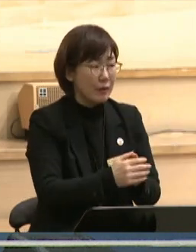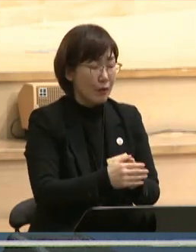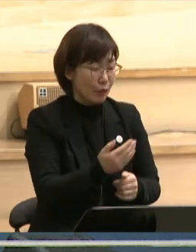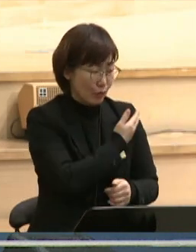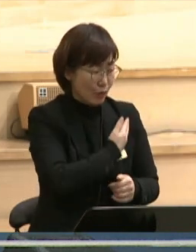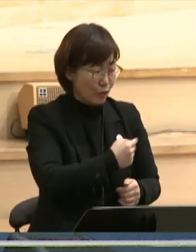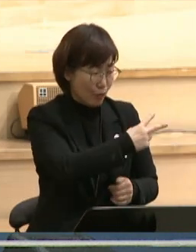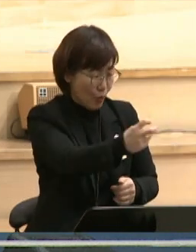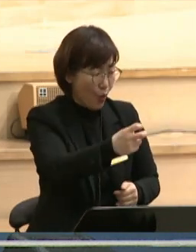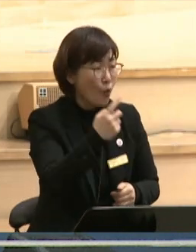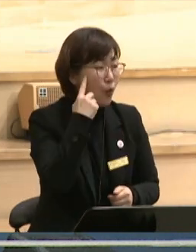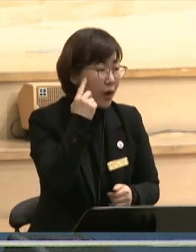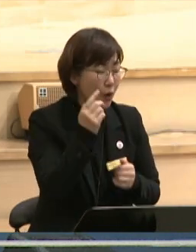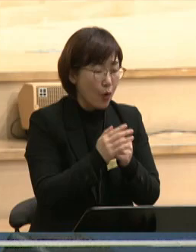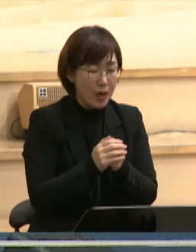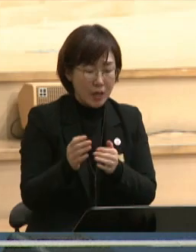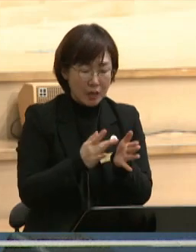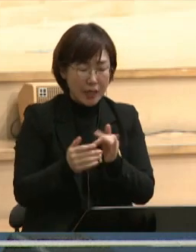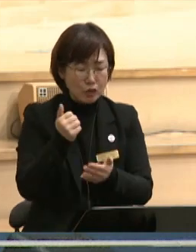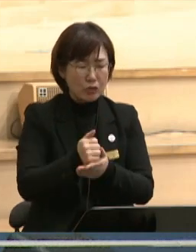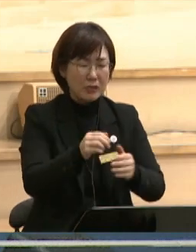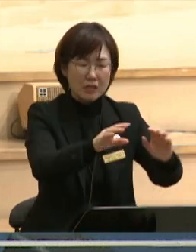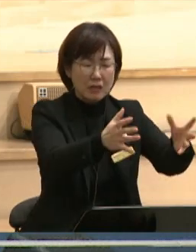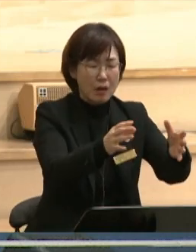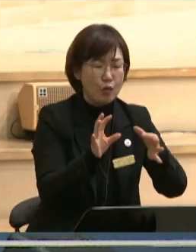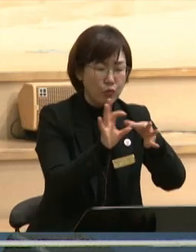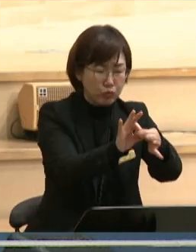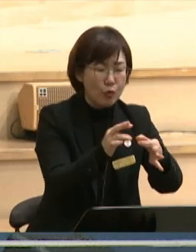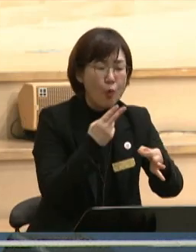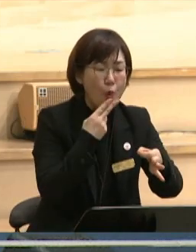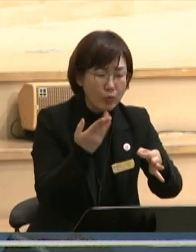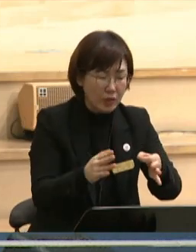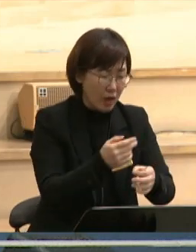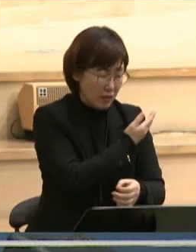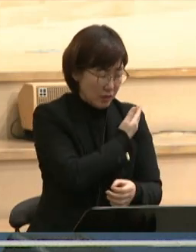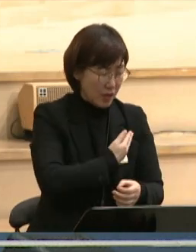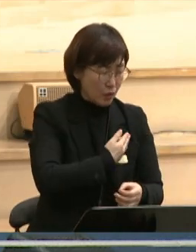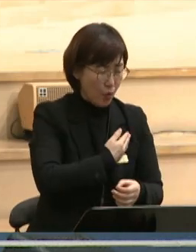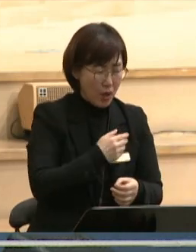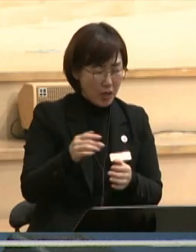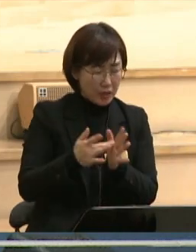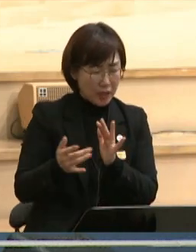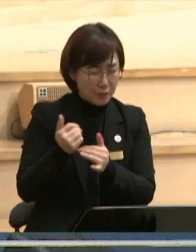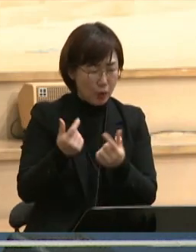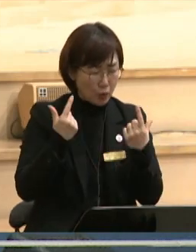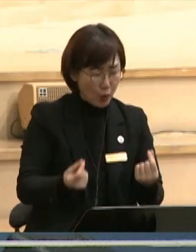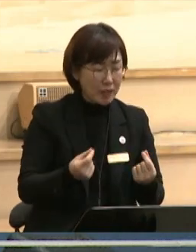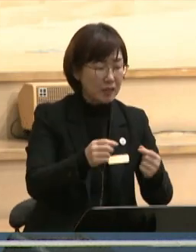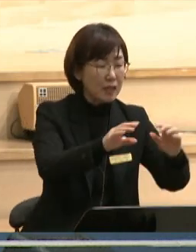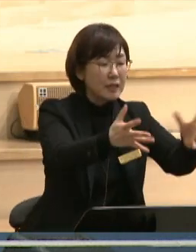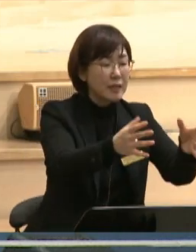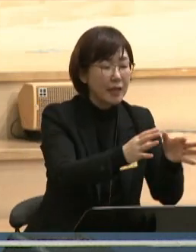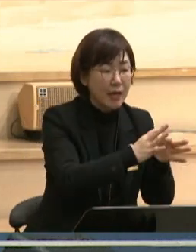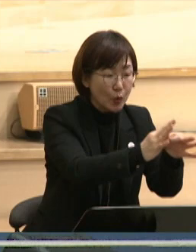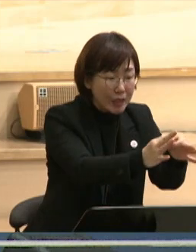미워합니까 예수님이 세상에 속하지 않았는데 그 제자들도 예수님처럼 세상에 속했다 속하지 않았다 속하지